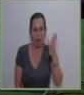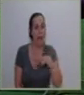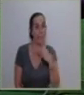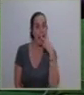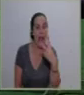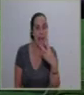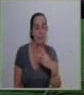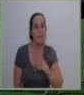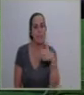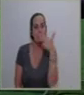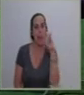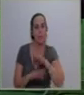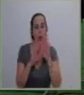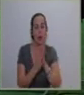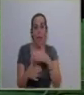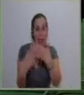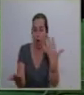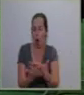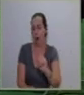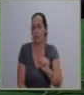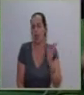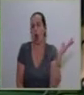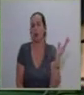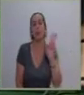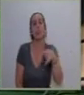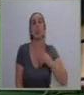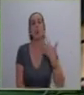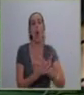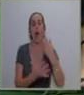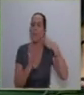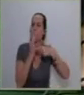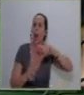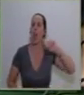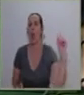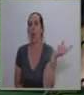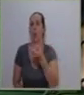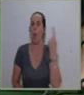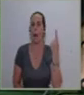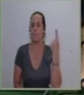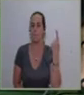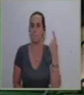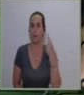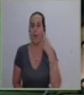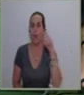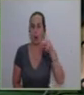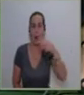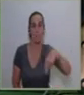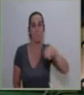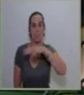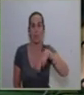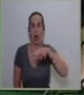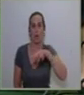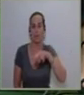את זה ואני תיעדתי את זה. אם אין לך הוכחה, זה לא נחשב בבית יש המשפט. יש לי הוכחה ואני אראה עכשיו לכולם קבל עם וידע את נואל מסתובבת פה